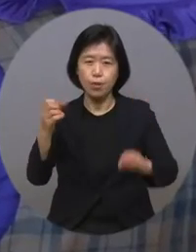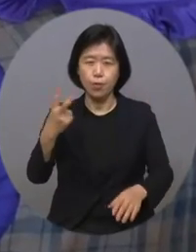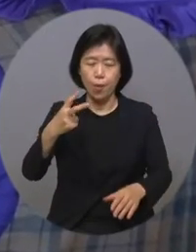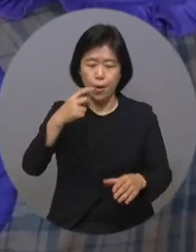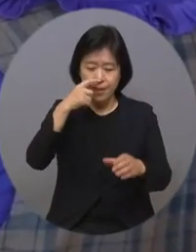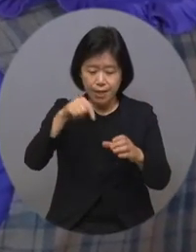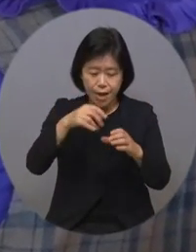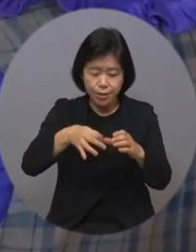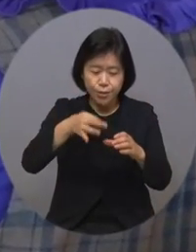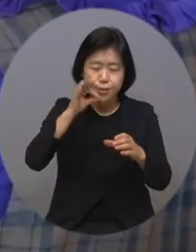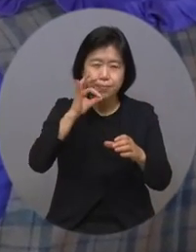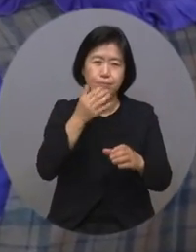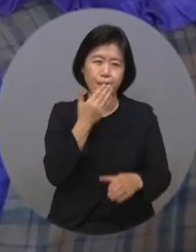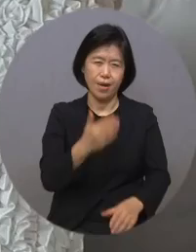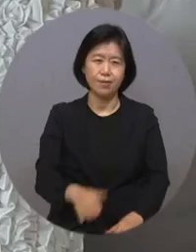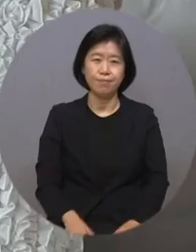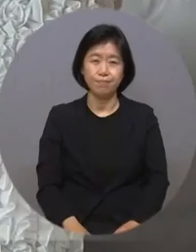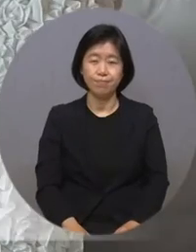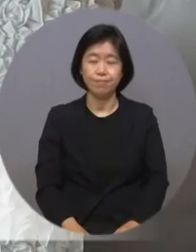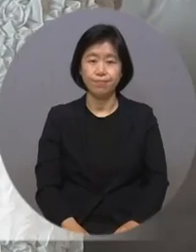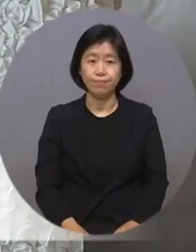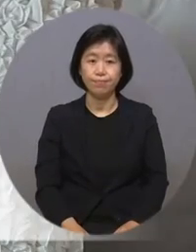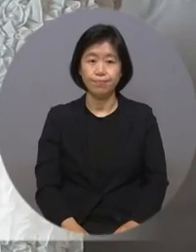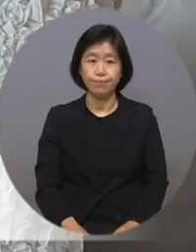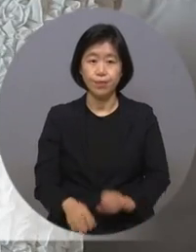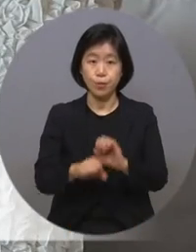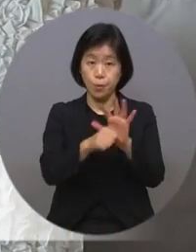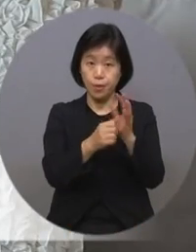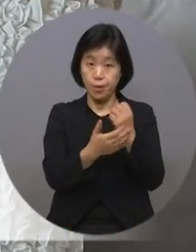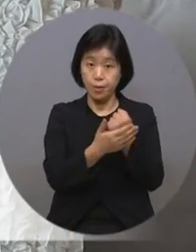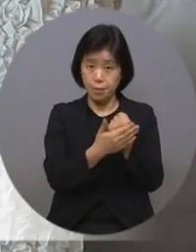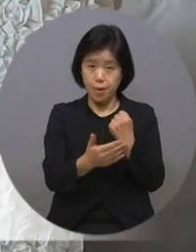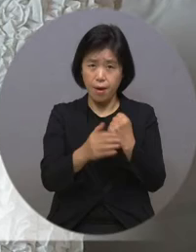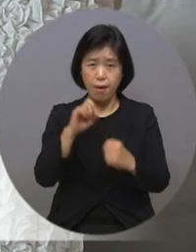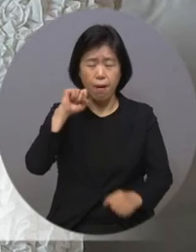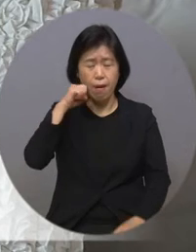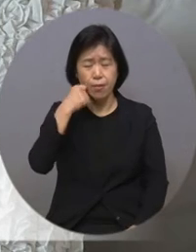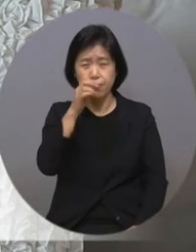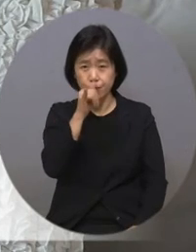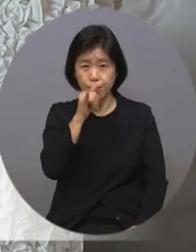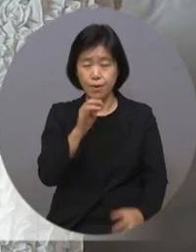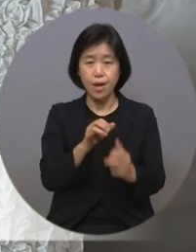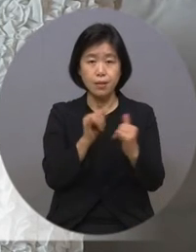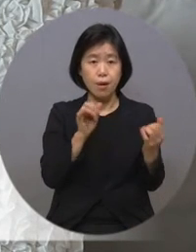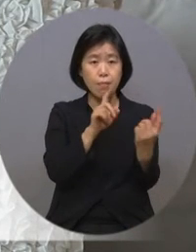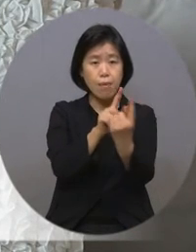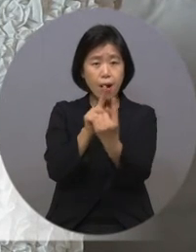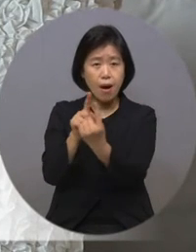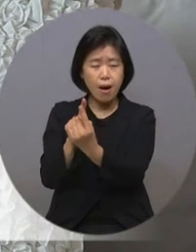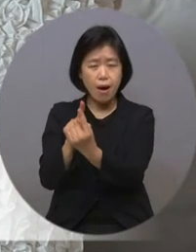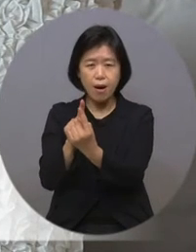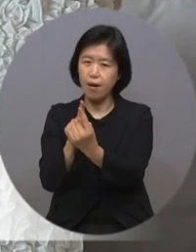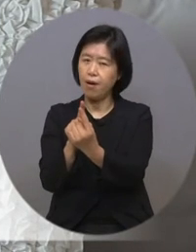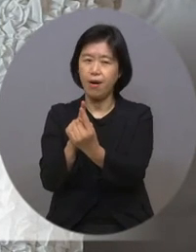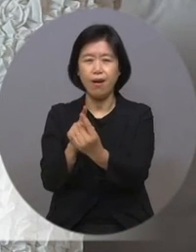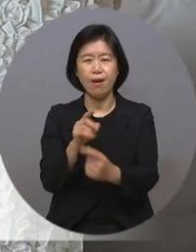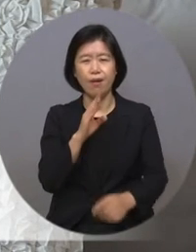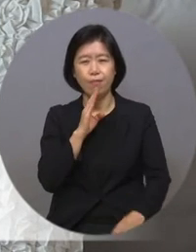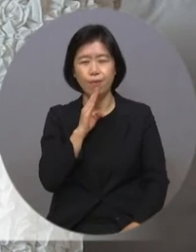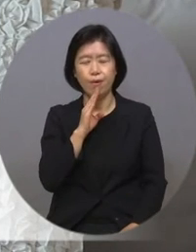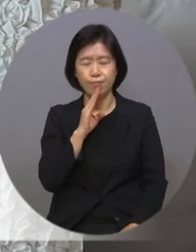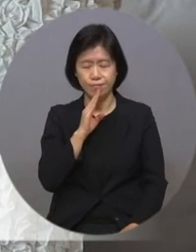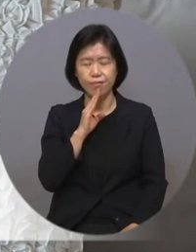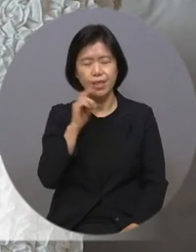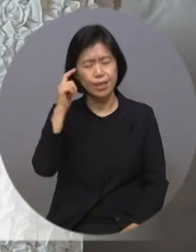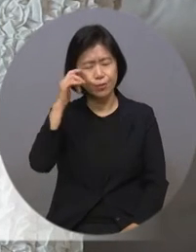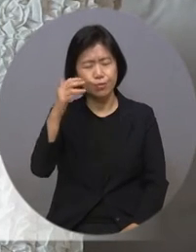여유도 즐길 수 있습니다. 코로나로 어려운 시기에 이렇게 사람을 대면하고 만난다는 게 우리의 가슴에